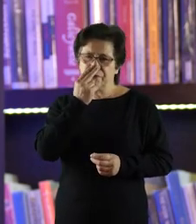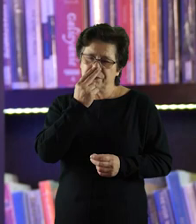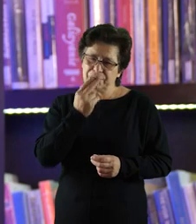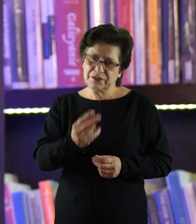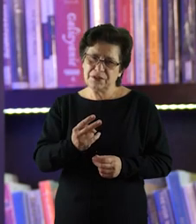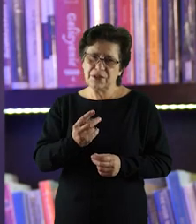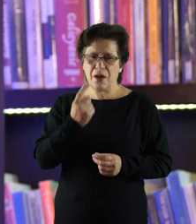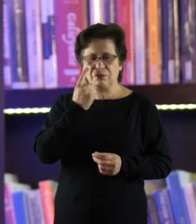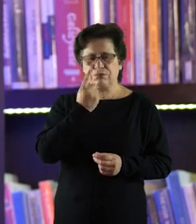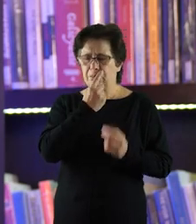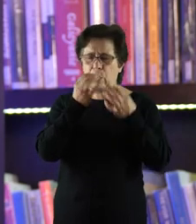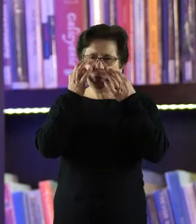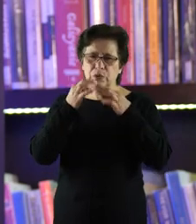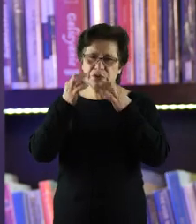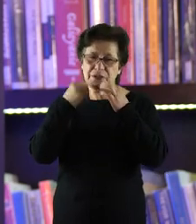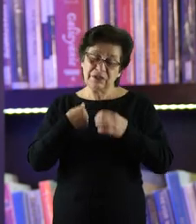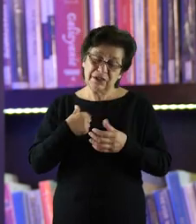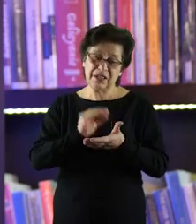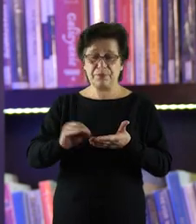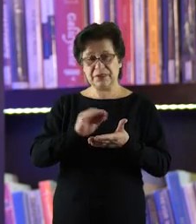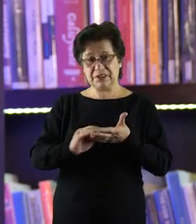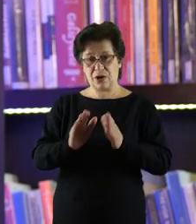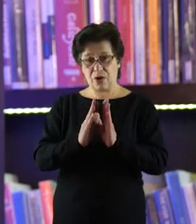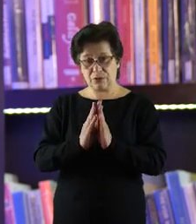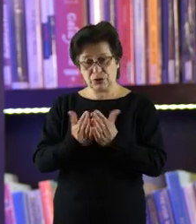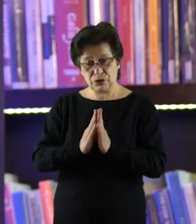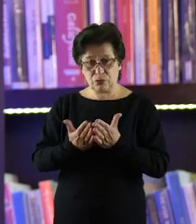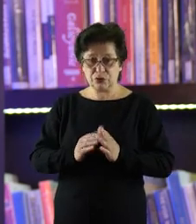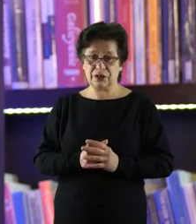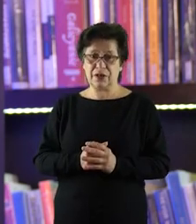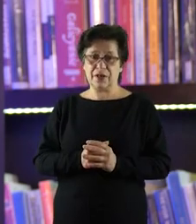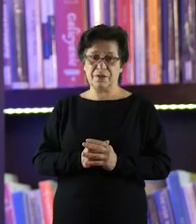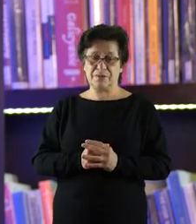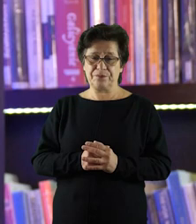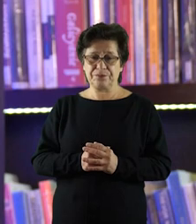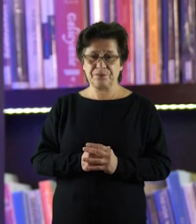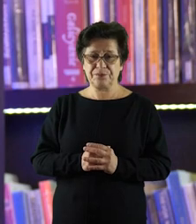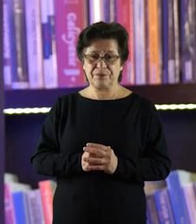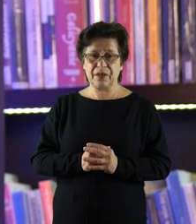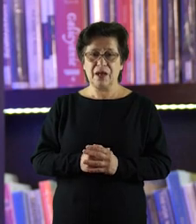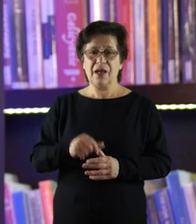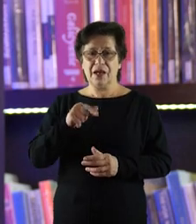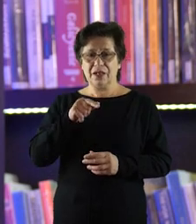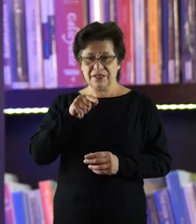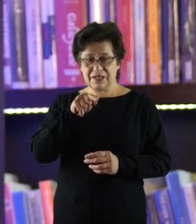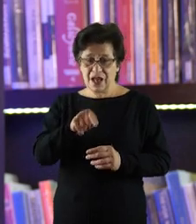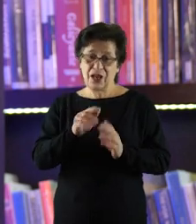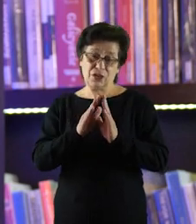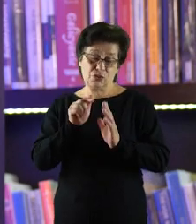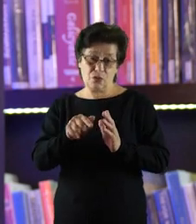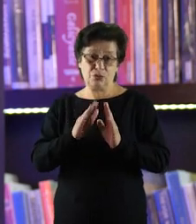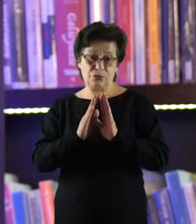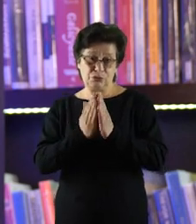oczach. Napisałam książkę, Pozłacaną rybkę, z myślą o niej właśnie. I to jej tę książkę na